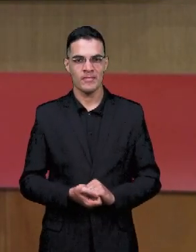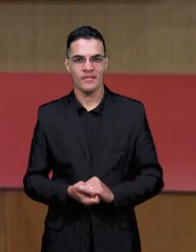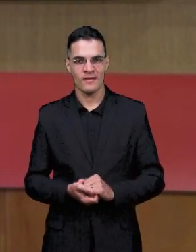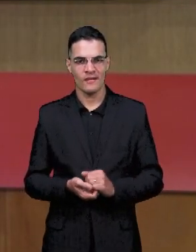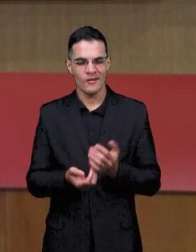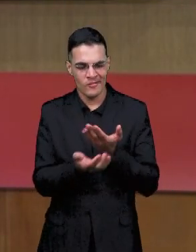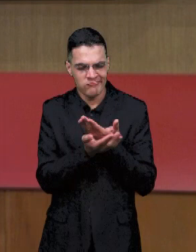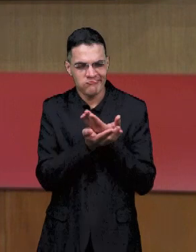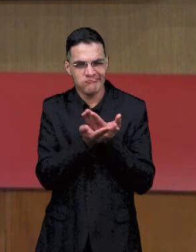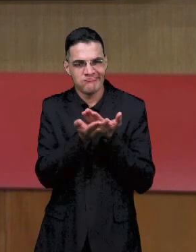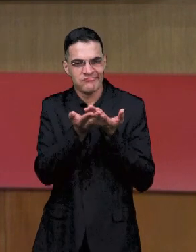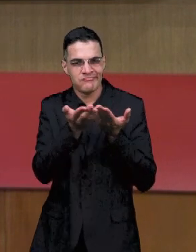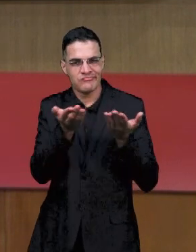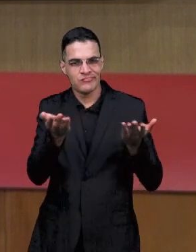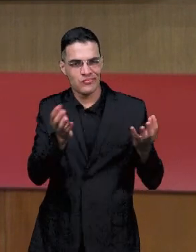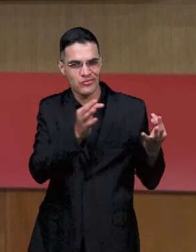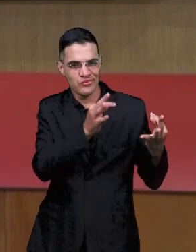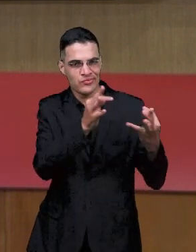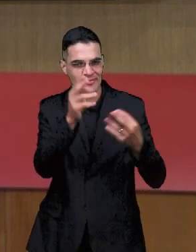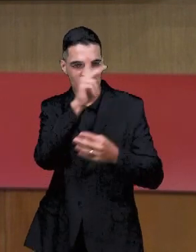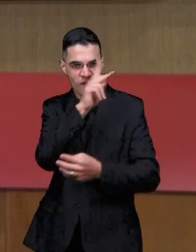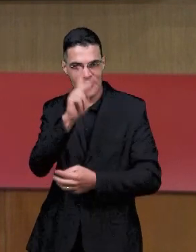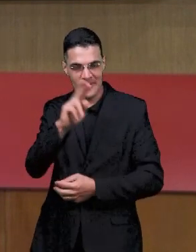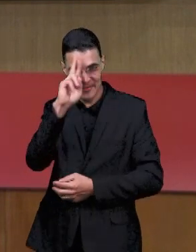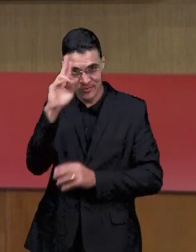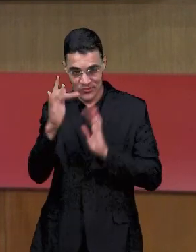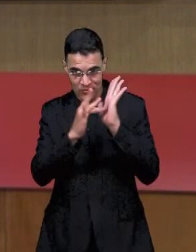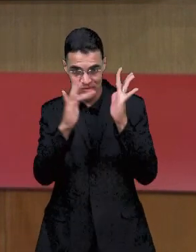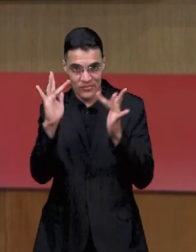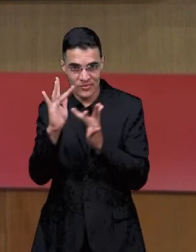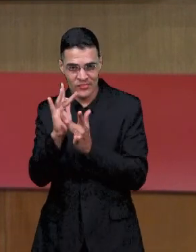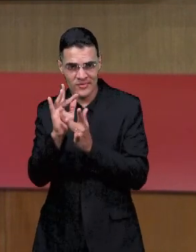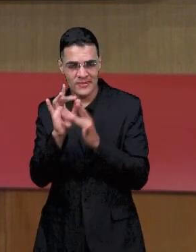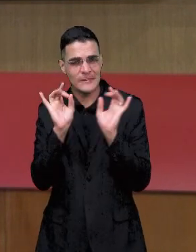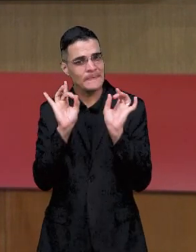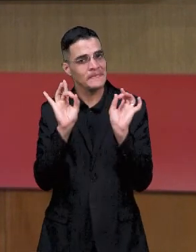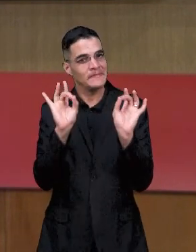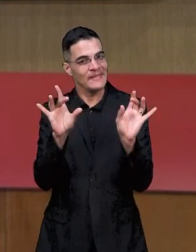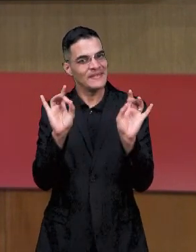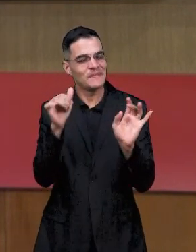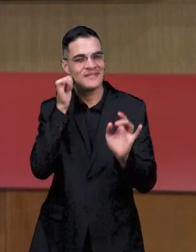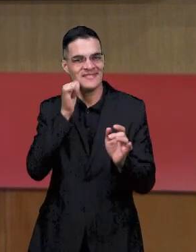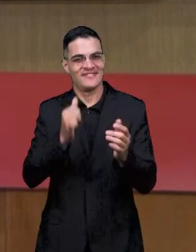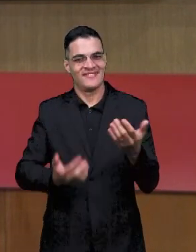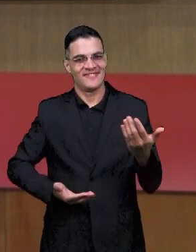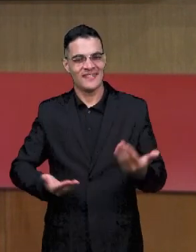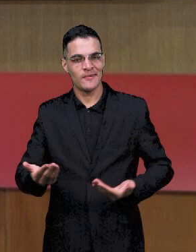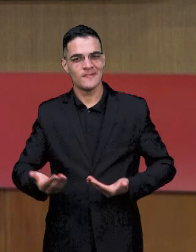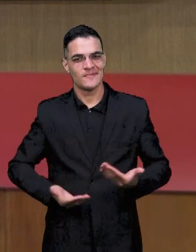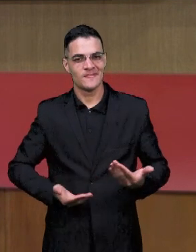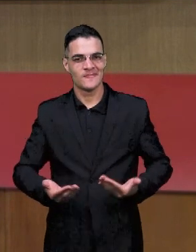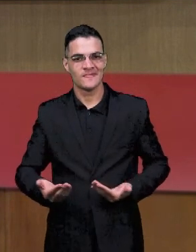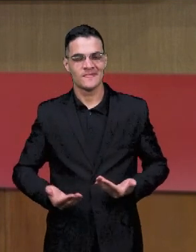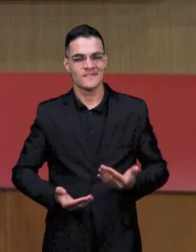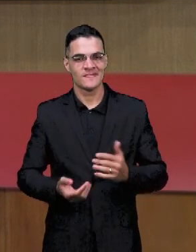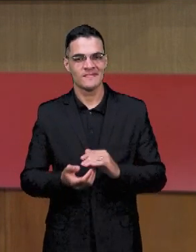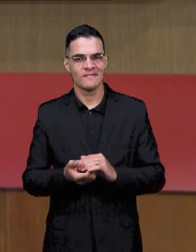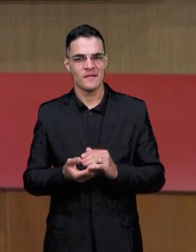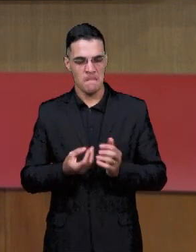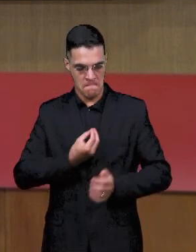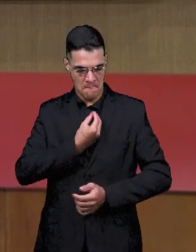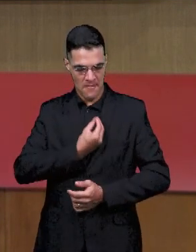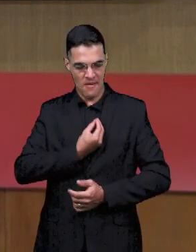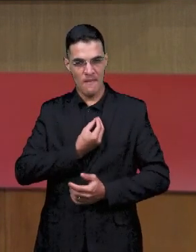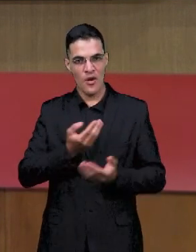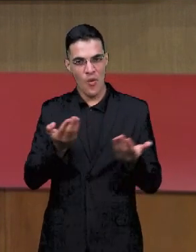Приветствуем всех миром Господа Иисуса Христа, в особенности наших сестер, которые участвуют